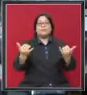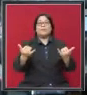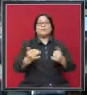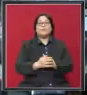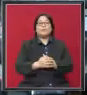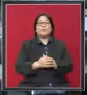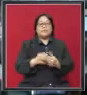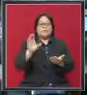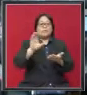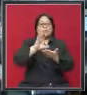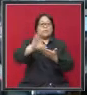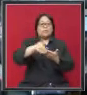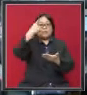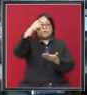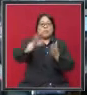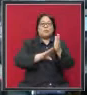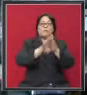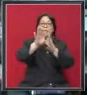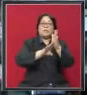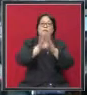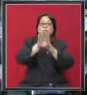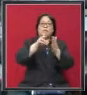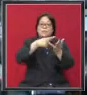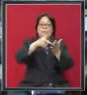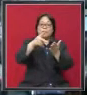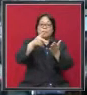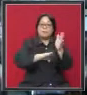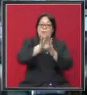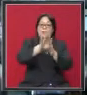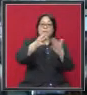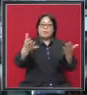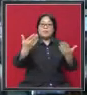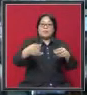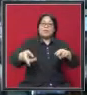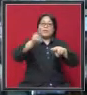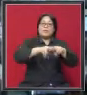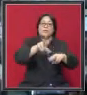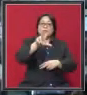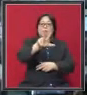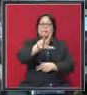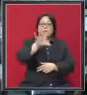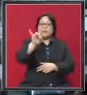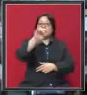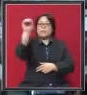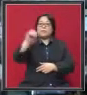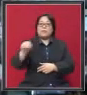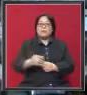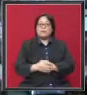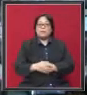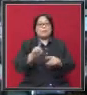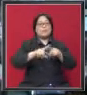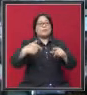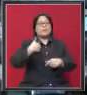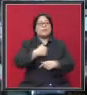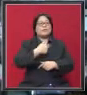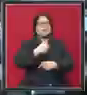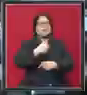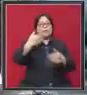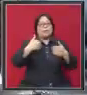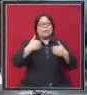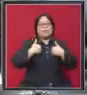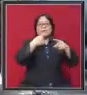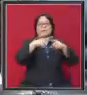bahawa peruntukan untuk pembangunan, perbelanjaan pembangunan telah naik sebanyak 38%. Tapi kita nampak